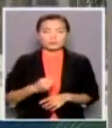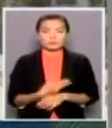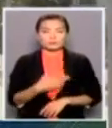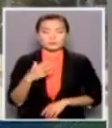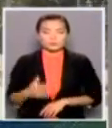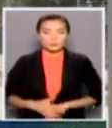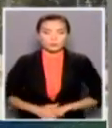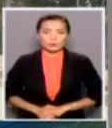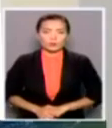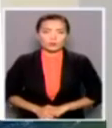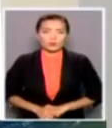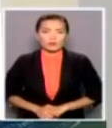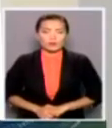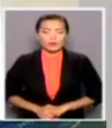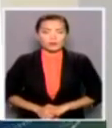кетпек.